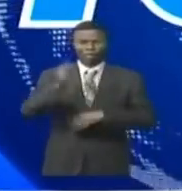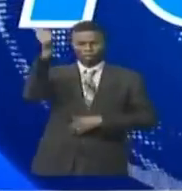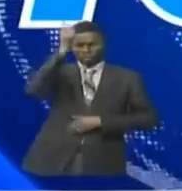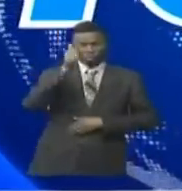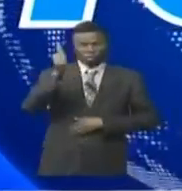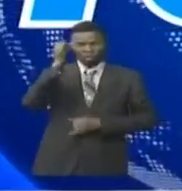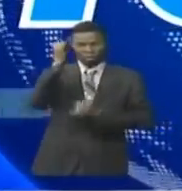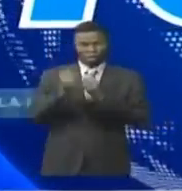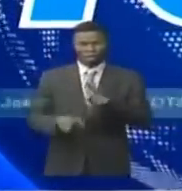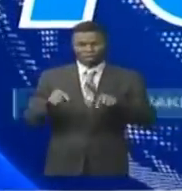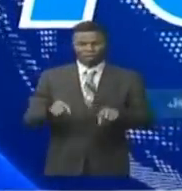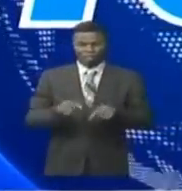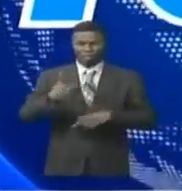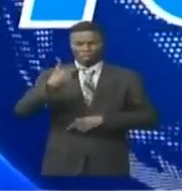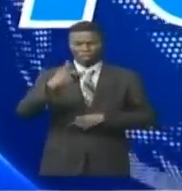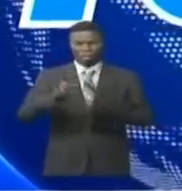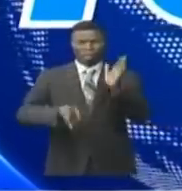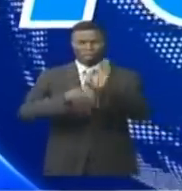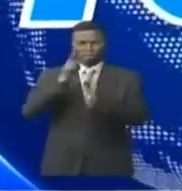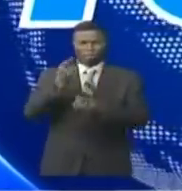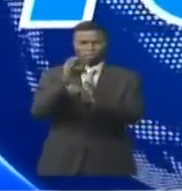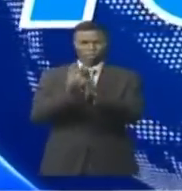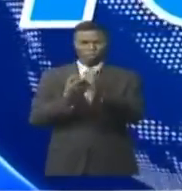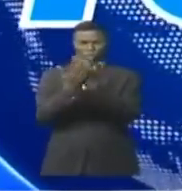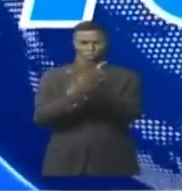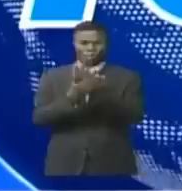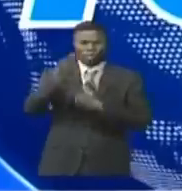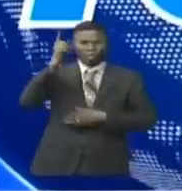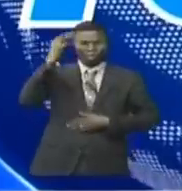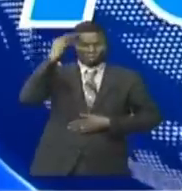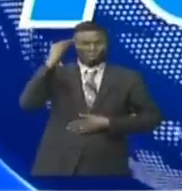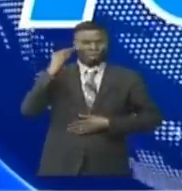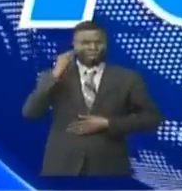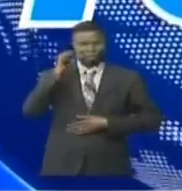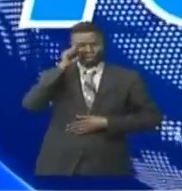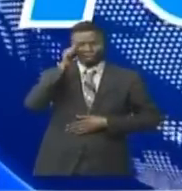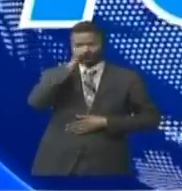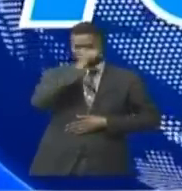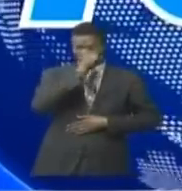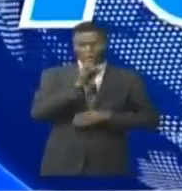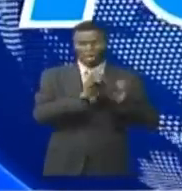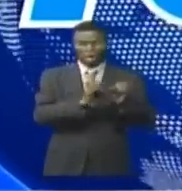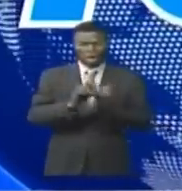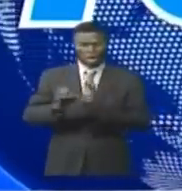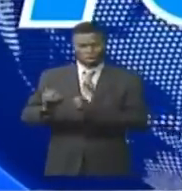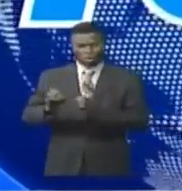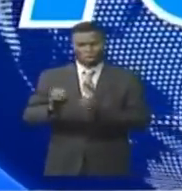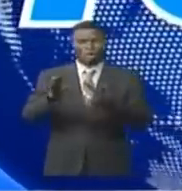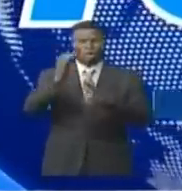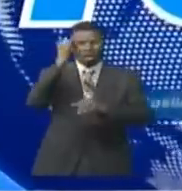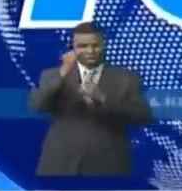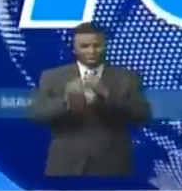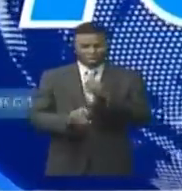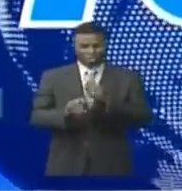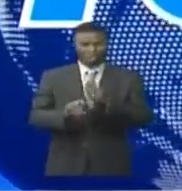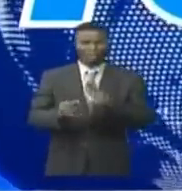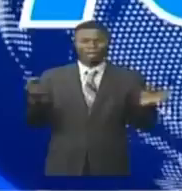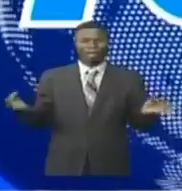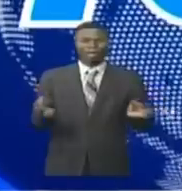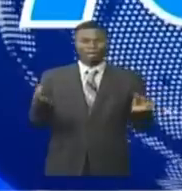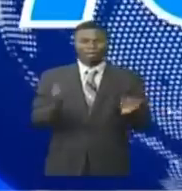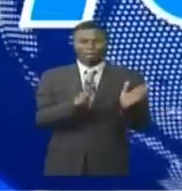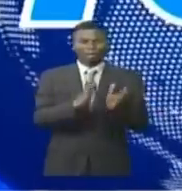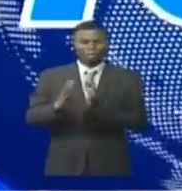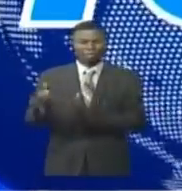mardi 12 juillet 2022 et c'est le Premier ministre Jean-Michel Samalukonde qui a procédé à la clôture de cette période